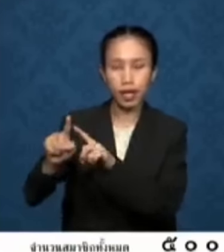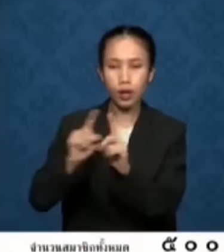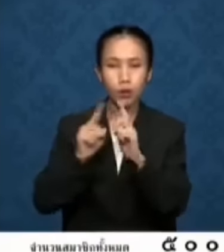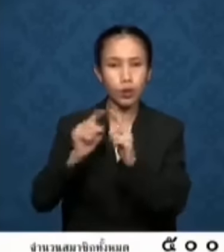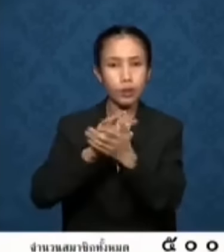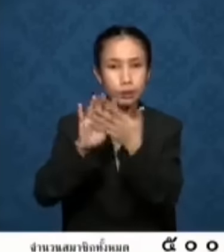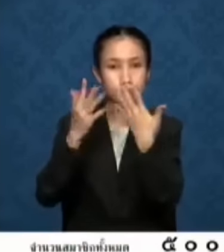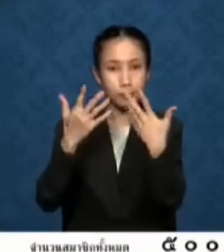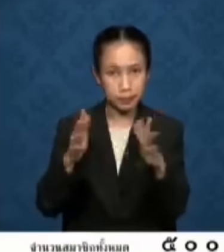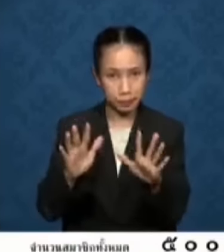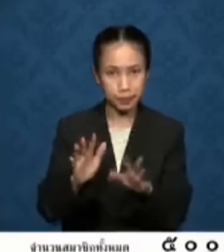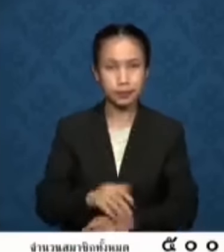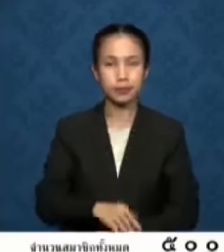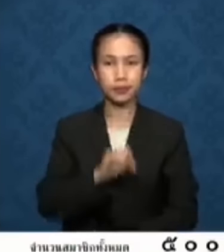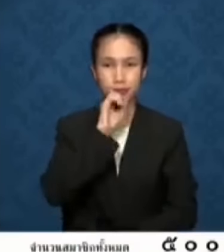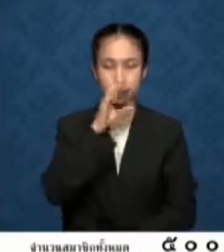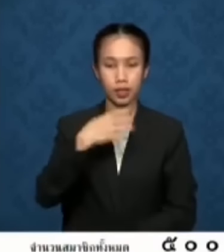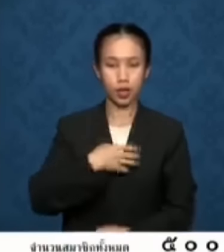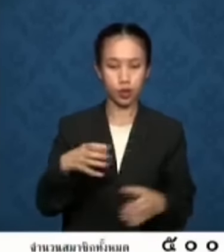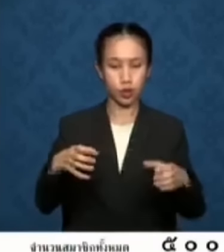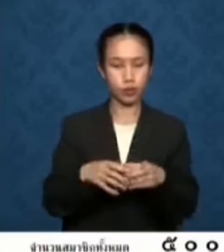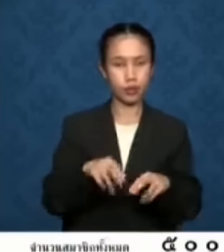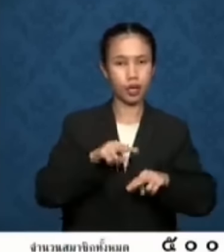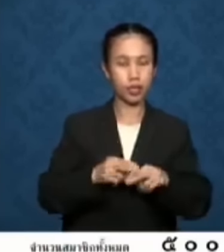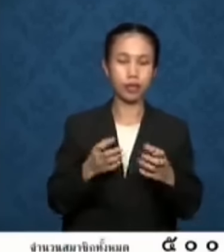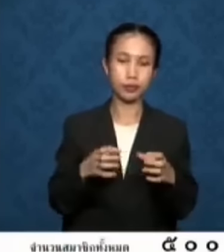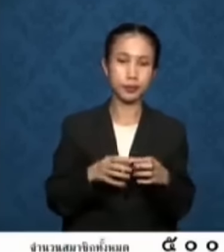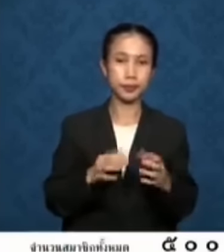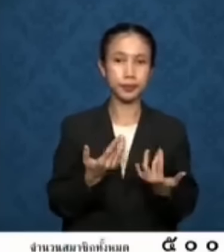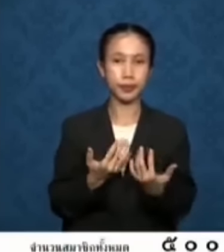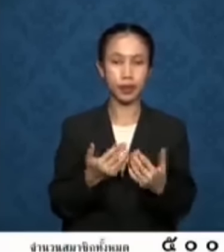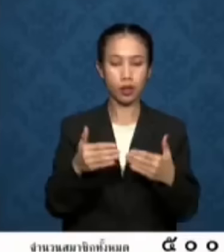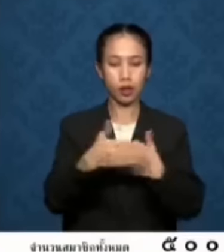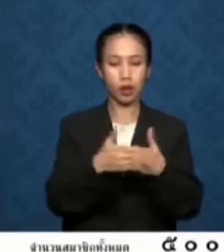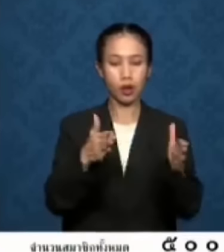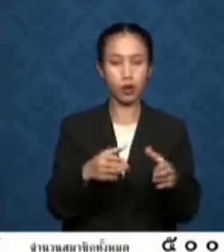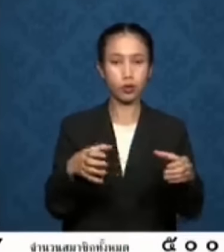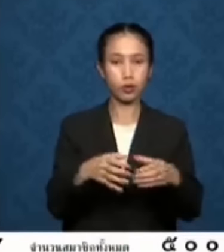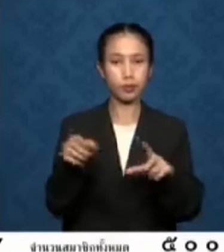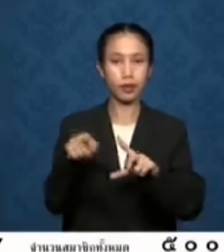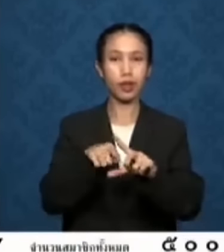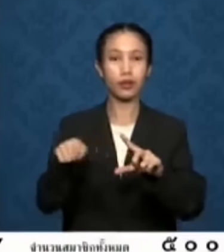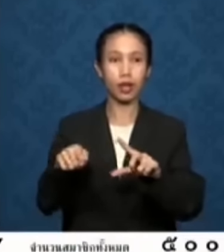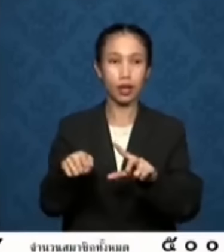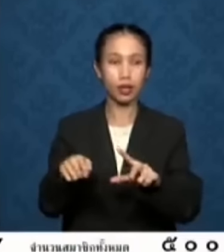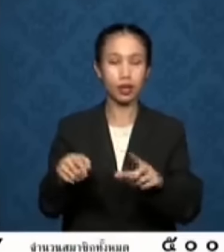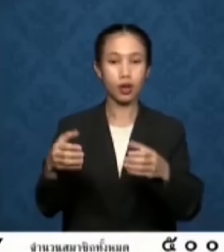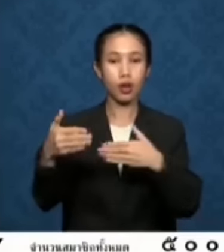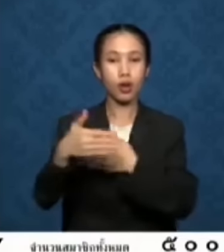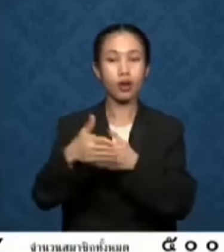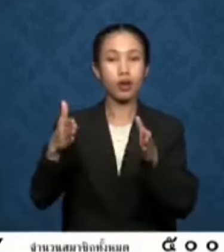ดแล้วนะครับเราก็อยู่ในส่วนของเรานะครับห้องที่ทางพรรคก้าวไกลห้องที่ท่